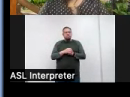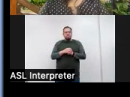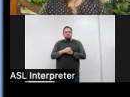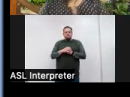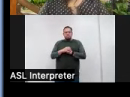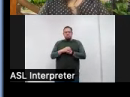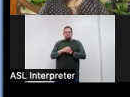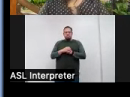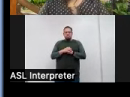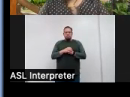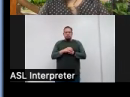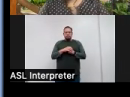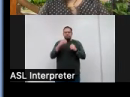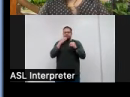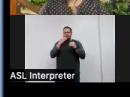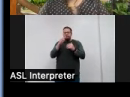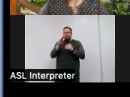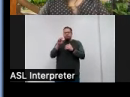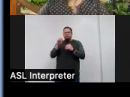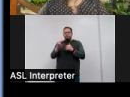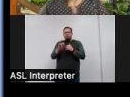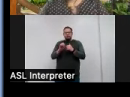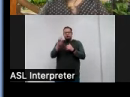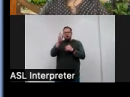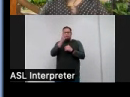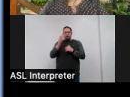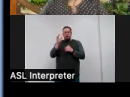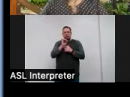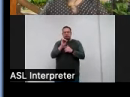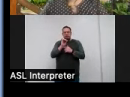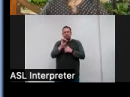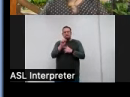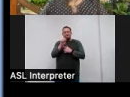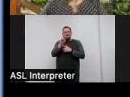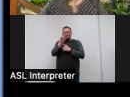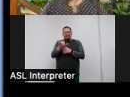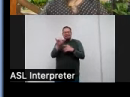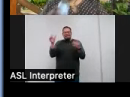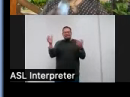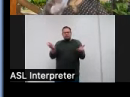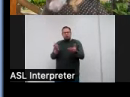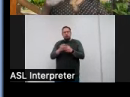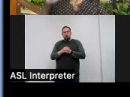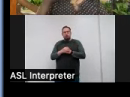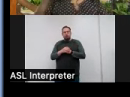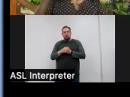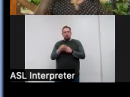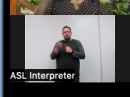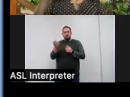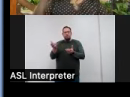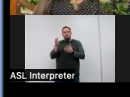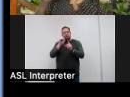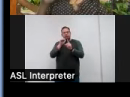أكثر. And it looks like Sandy's here. أعتقد إن ساندي هنا.